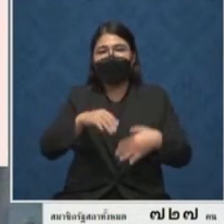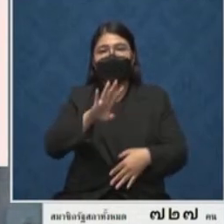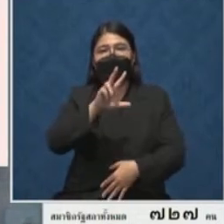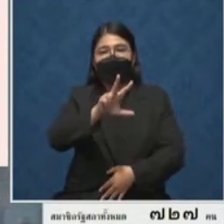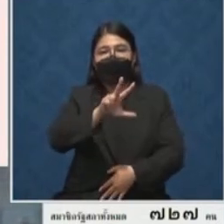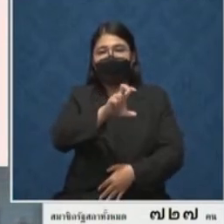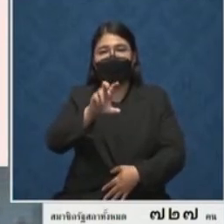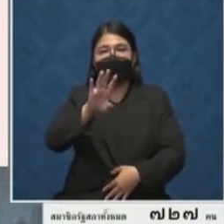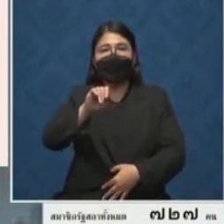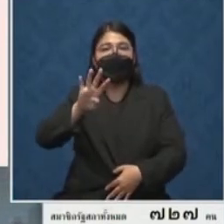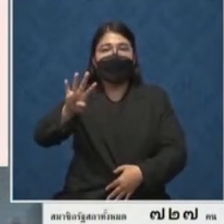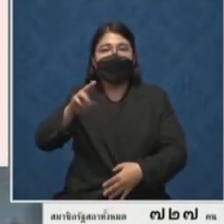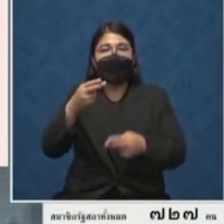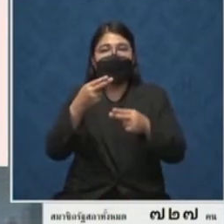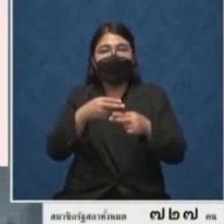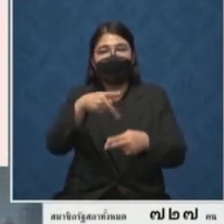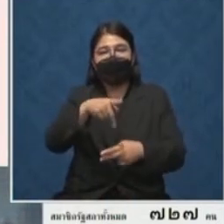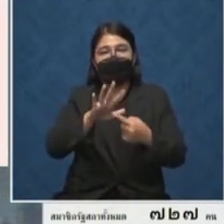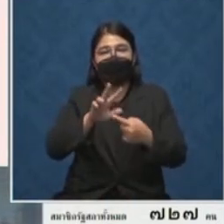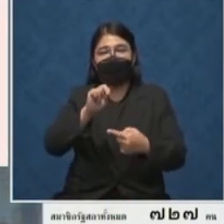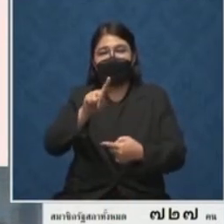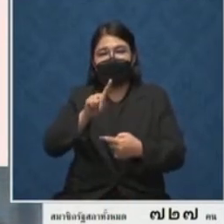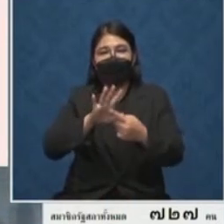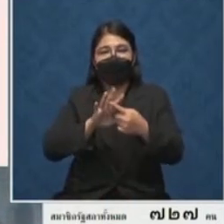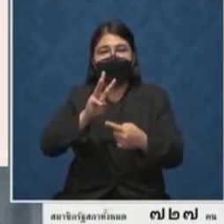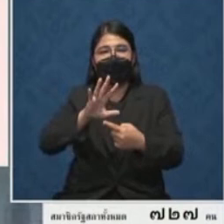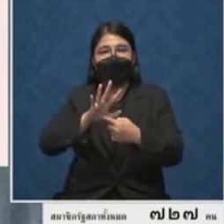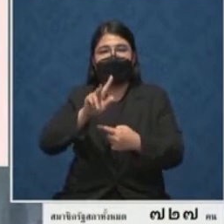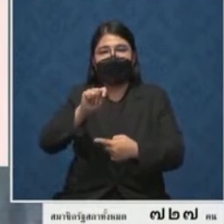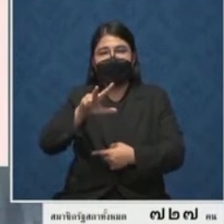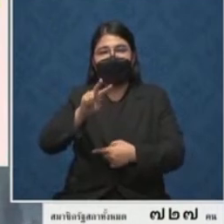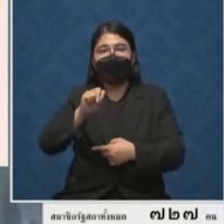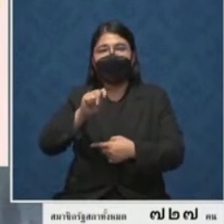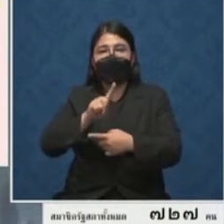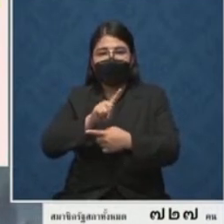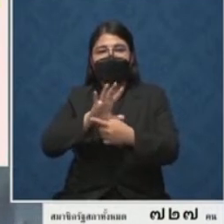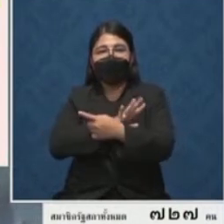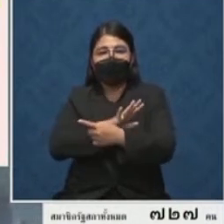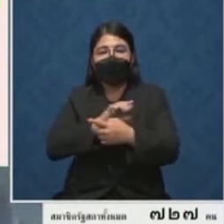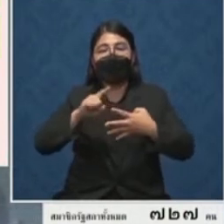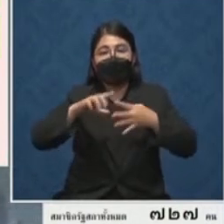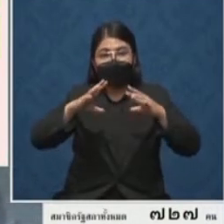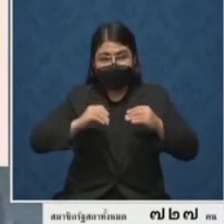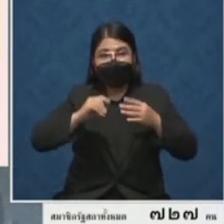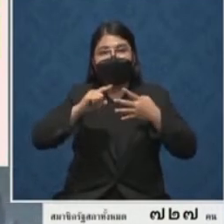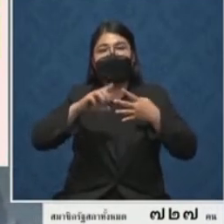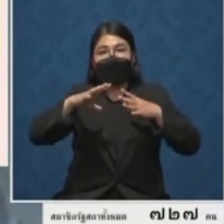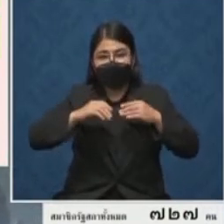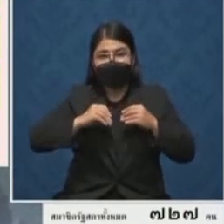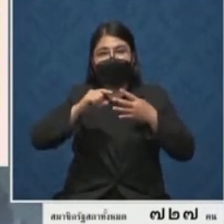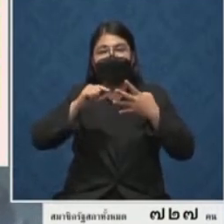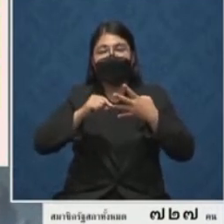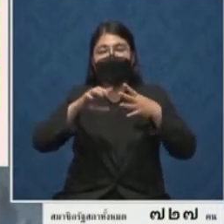พย ์ครับ1รับหลักการ2รับหลักการ3รับหลักการและ4รับหลัก